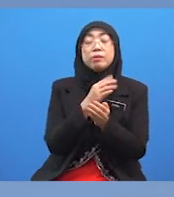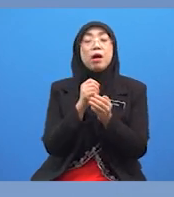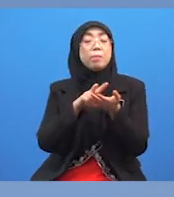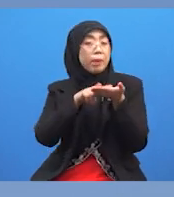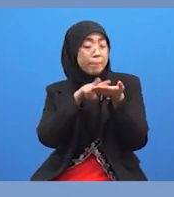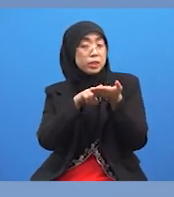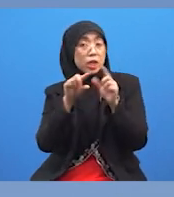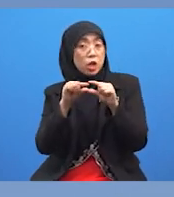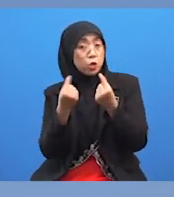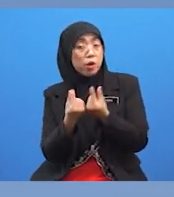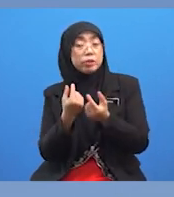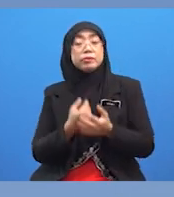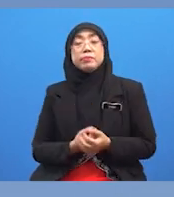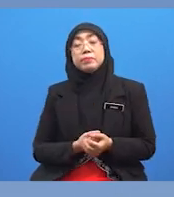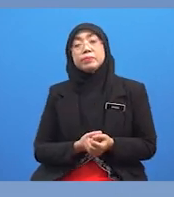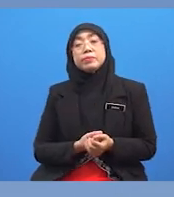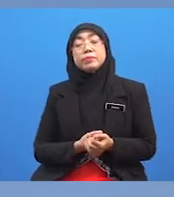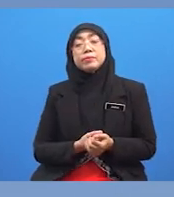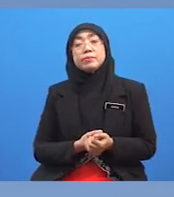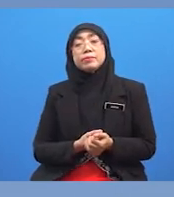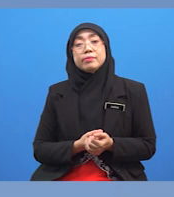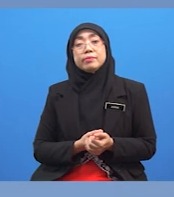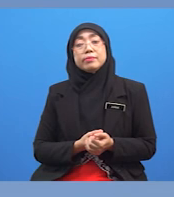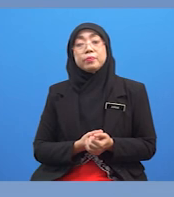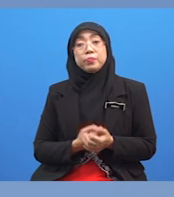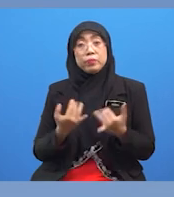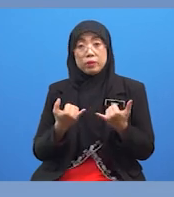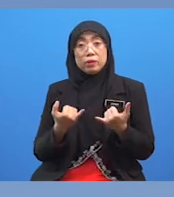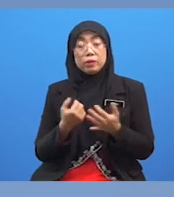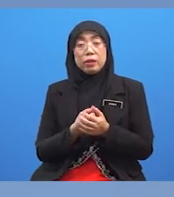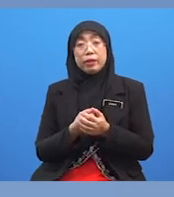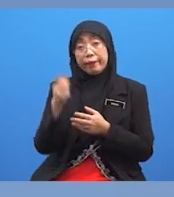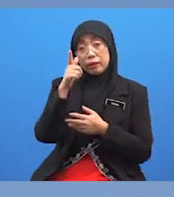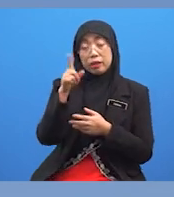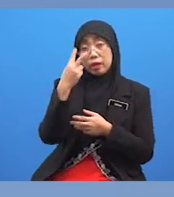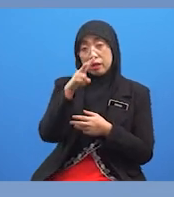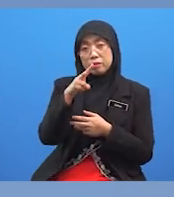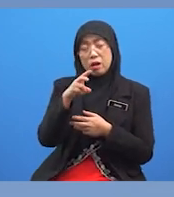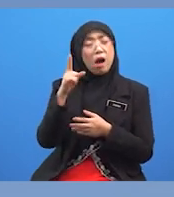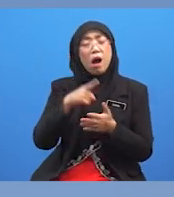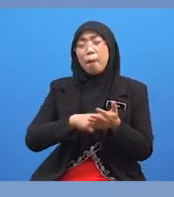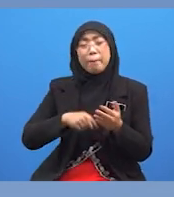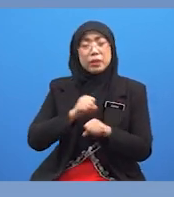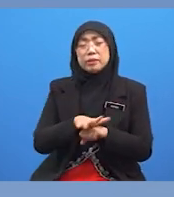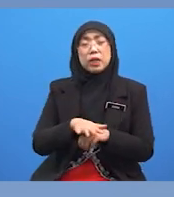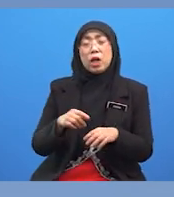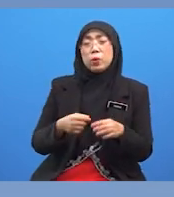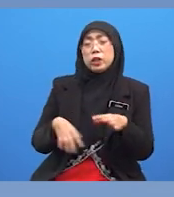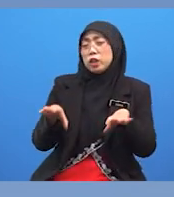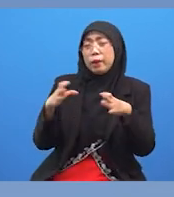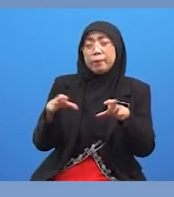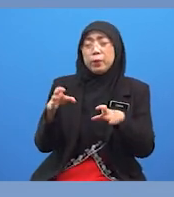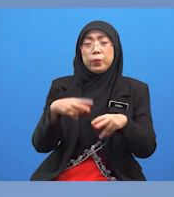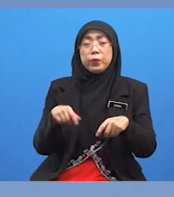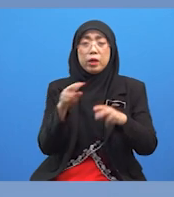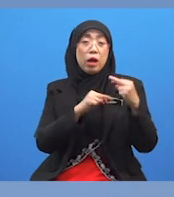membaca Al-Quran. Sekarang, marilah kita melihat kesan mengamalkan nilai agama